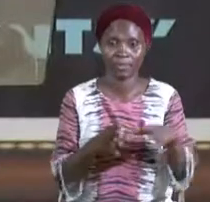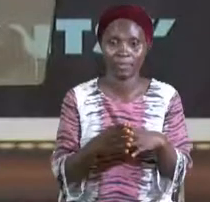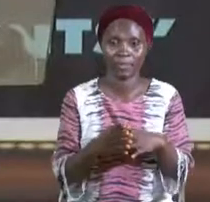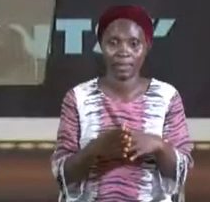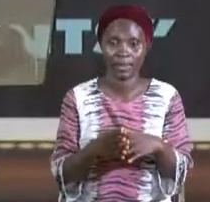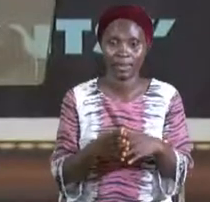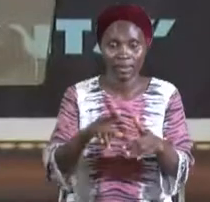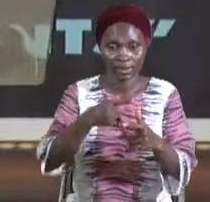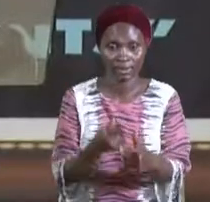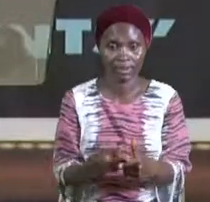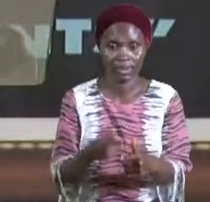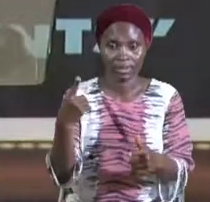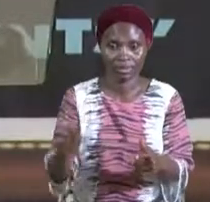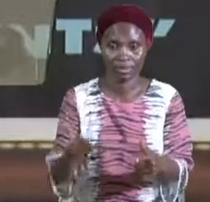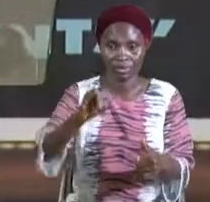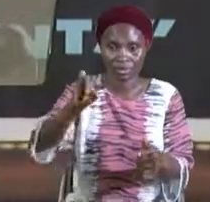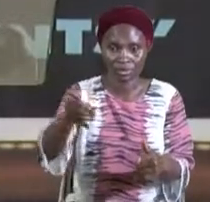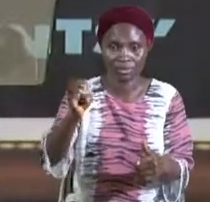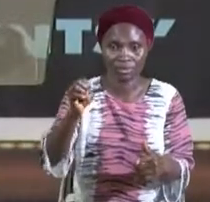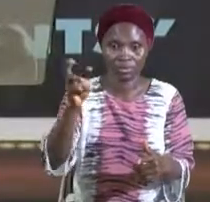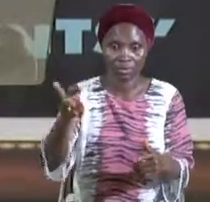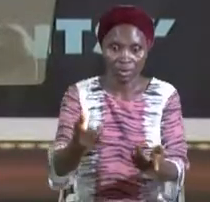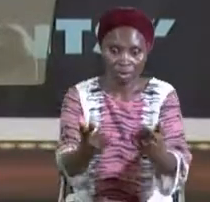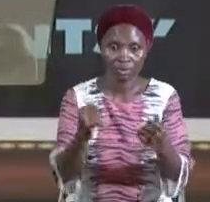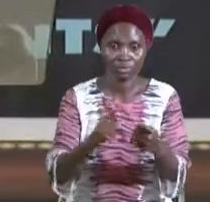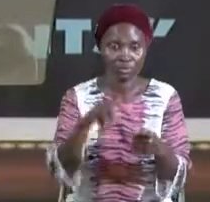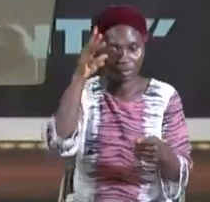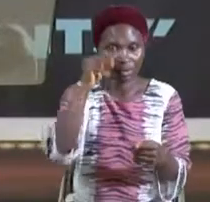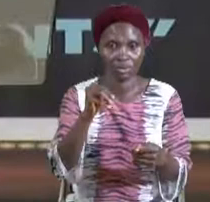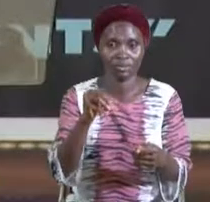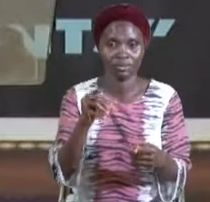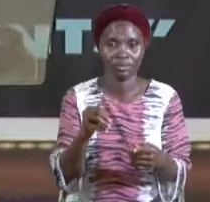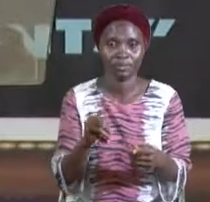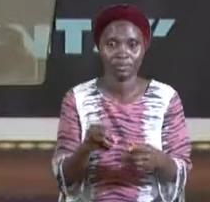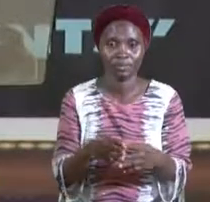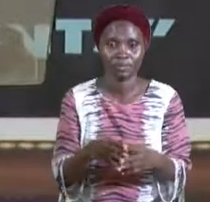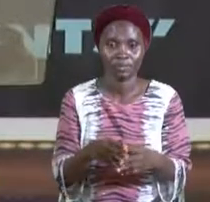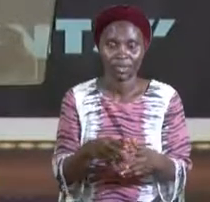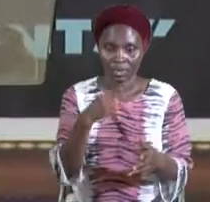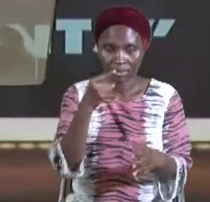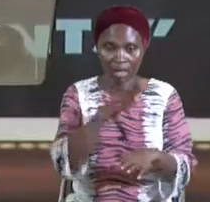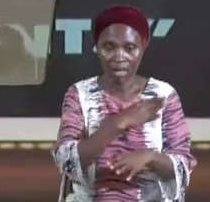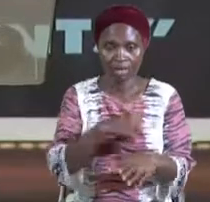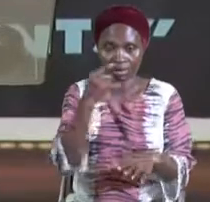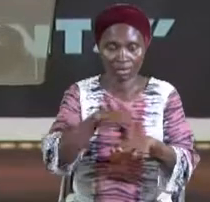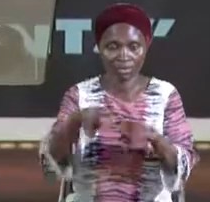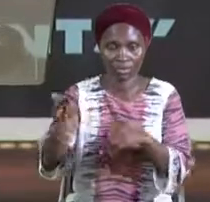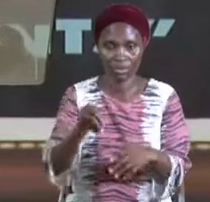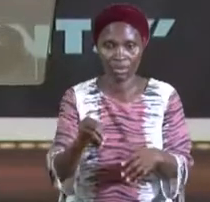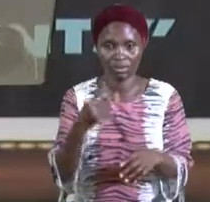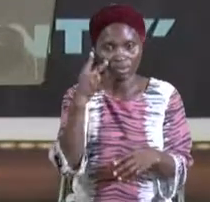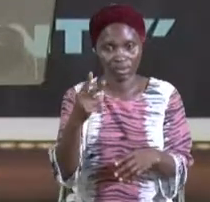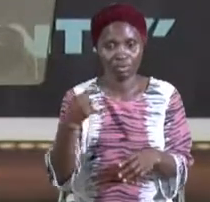31. Luc 18, 31. Jésus prit les 12 auprès de lui et leur dit, voici, nous montons à